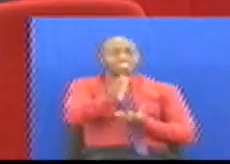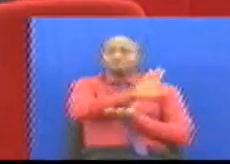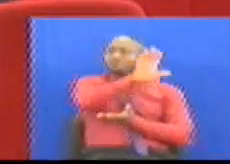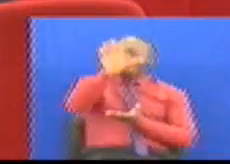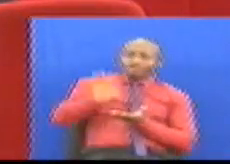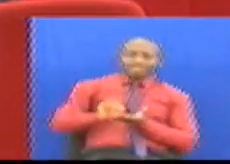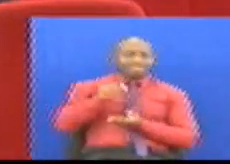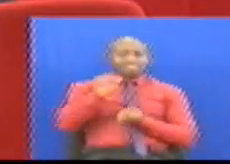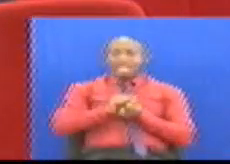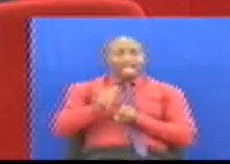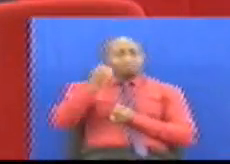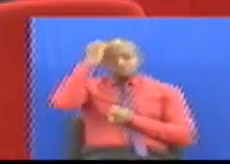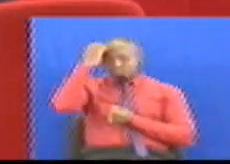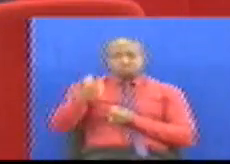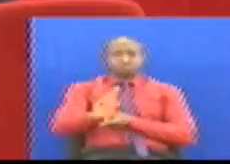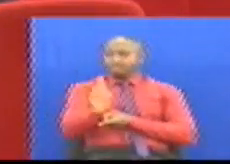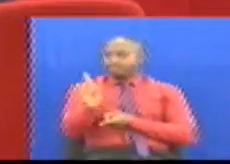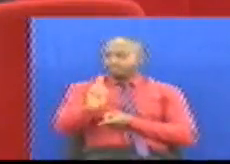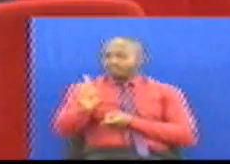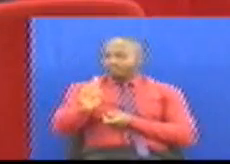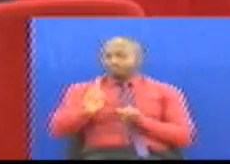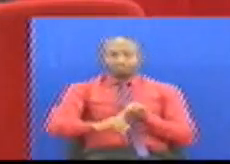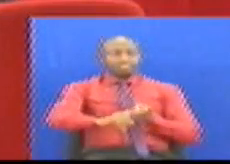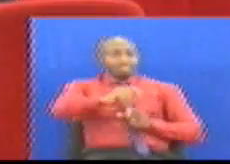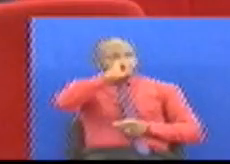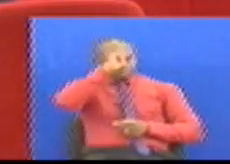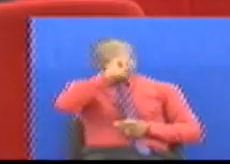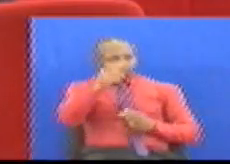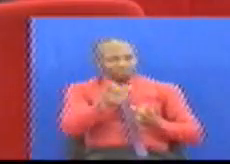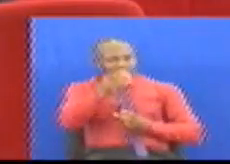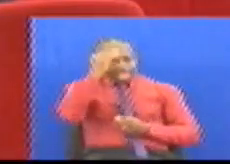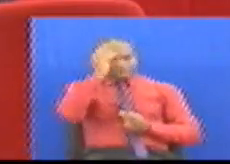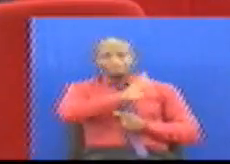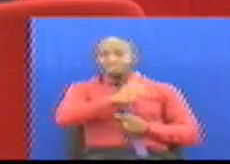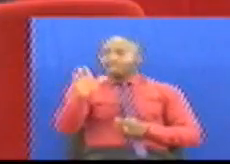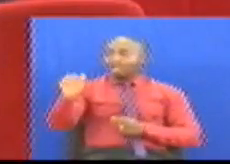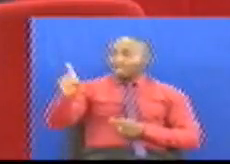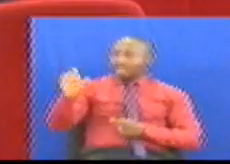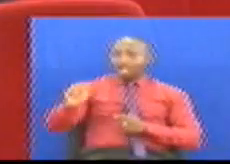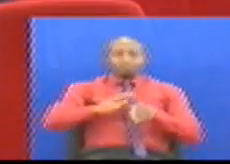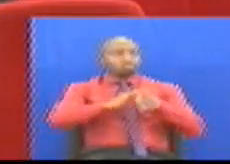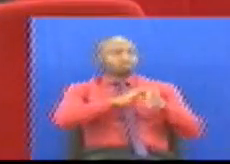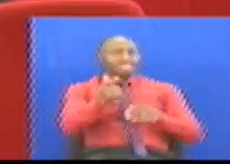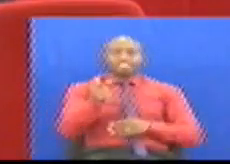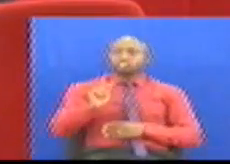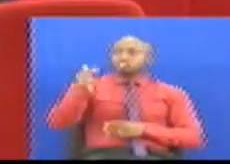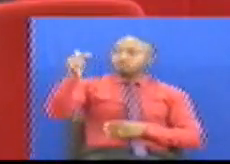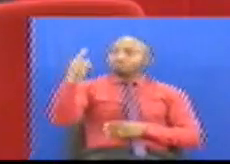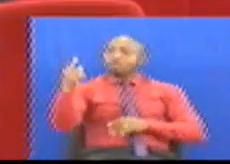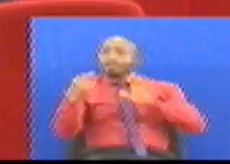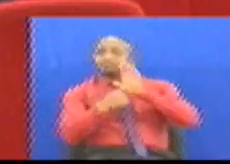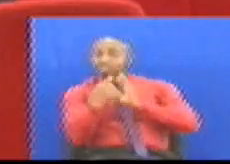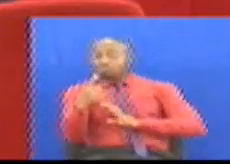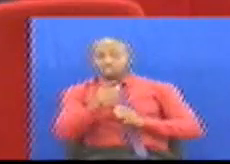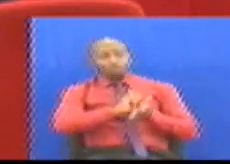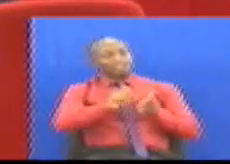kupuuza. Mheshimiwa Naibu Spika, elimu bila ada imetumia zaidi ya trilioni 1.1 na wanafunzi wetu